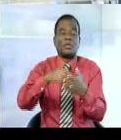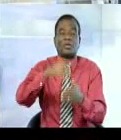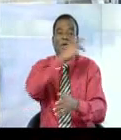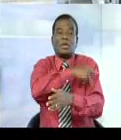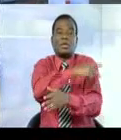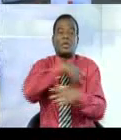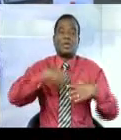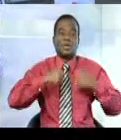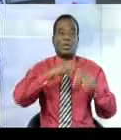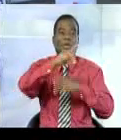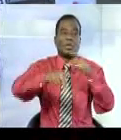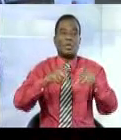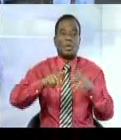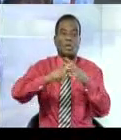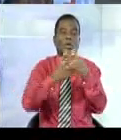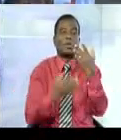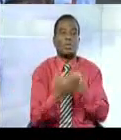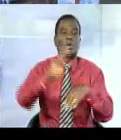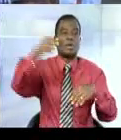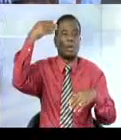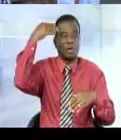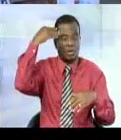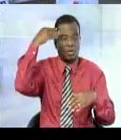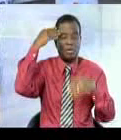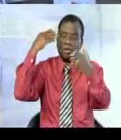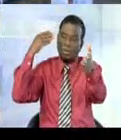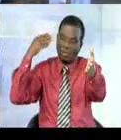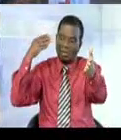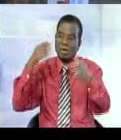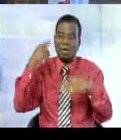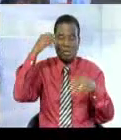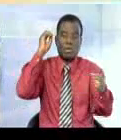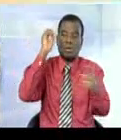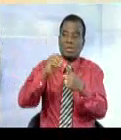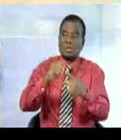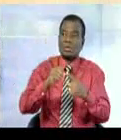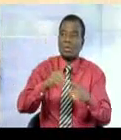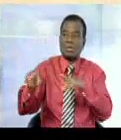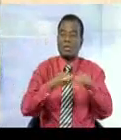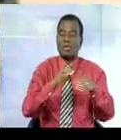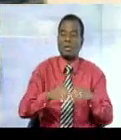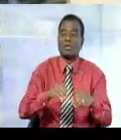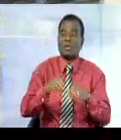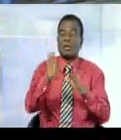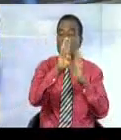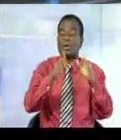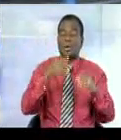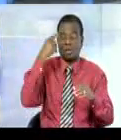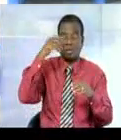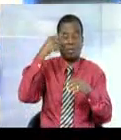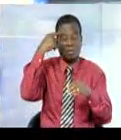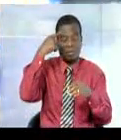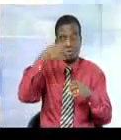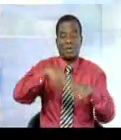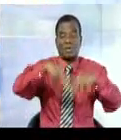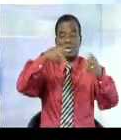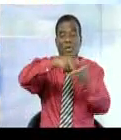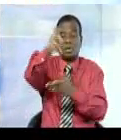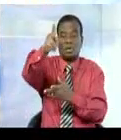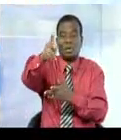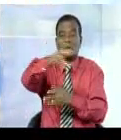santé publique entamée par la ministre Raymonde Kofi Goudou, a pour objectif d'en faire un pôle d'excellence en matière d'achat,